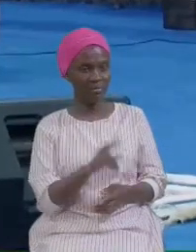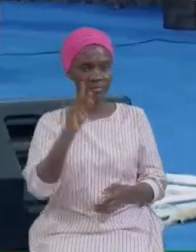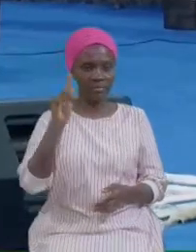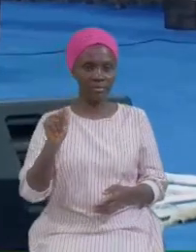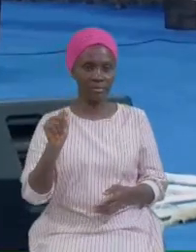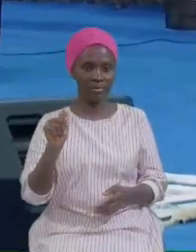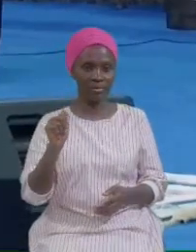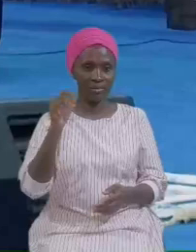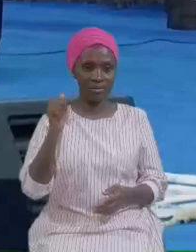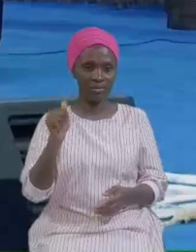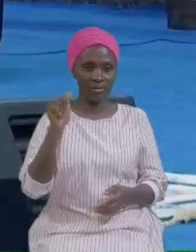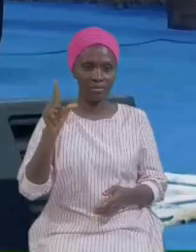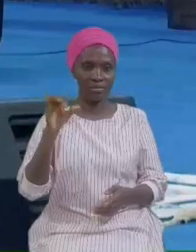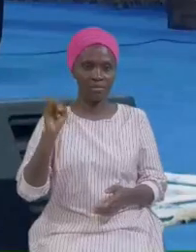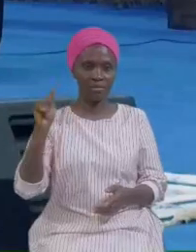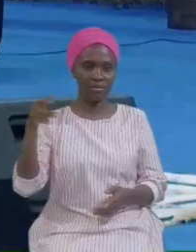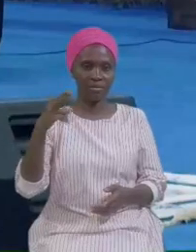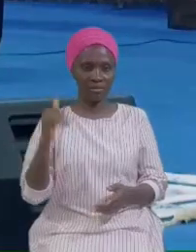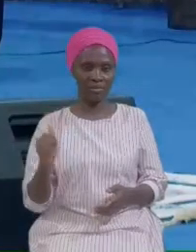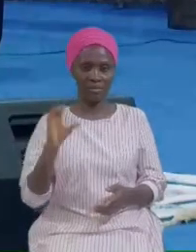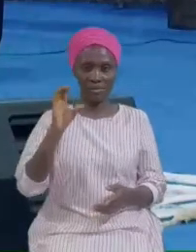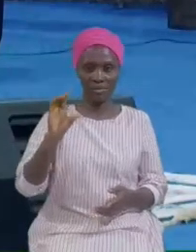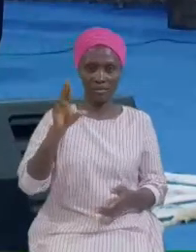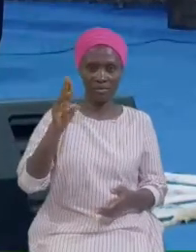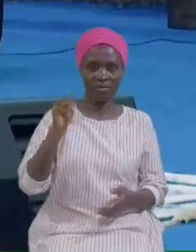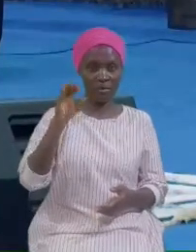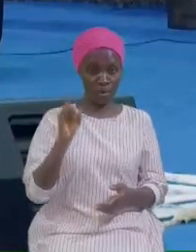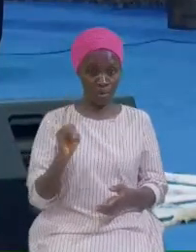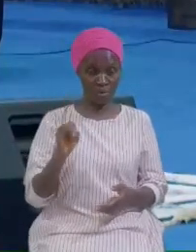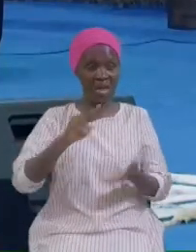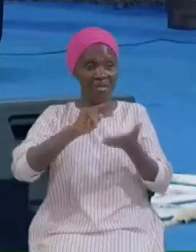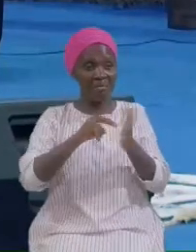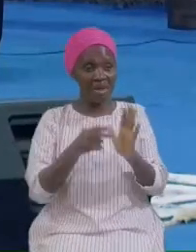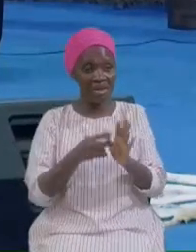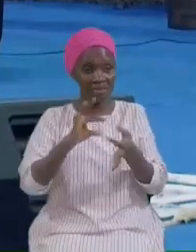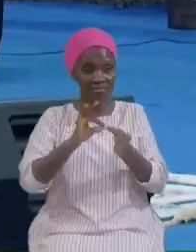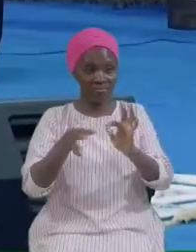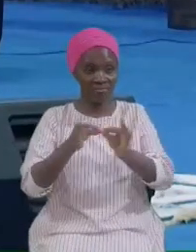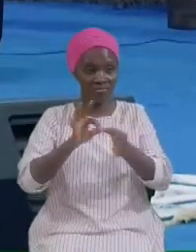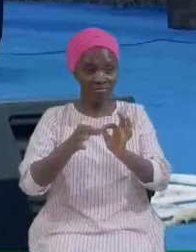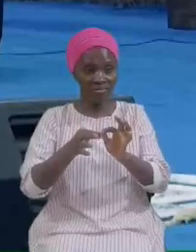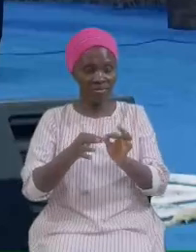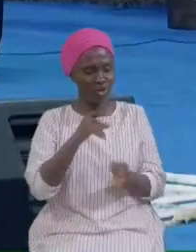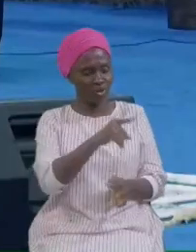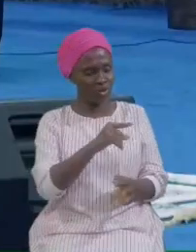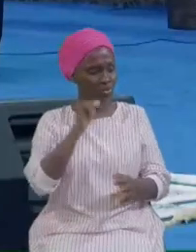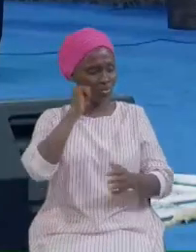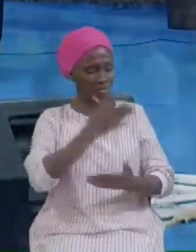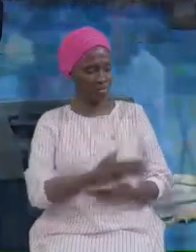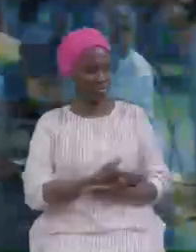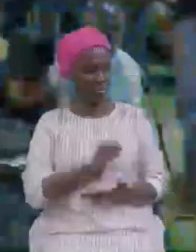Talita Kumi, ce qui signifie, jeune fille, lève-toi, je te le